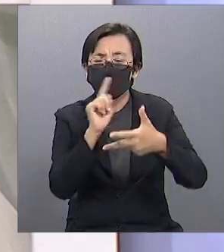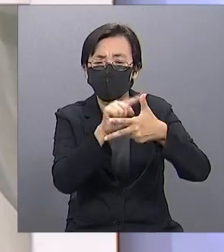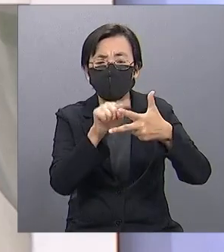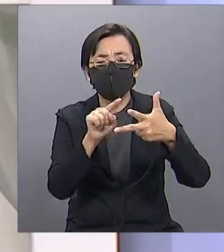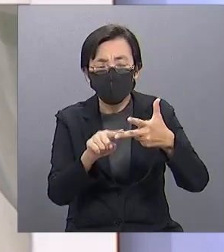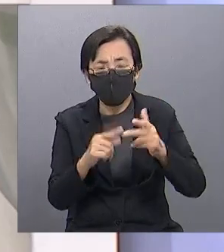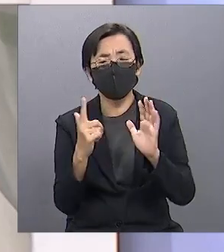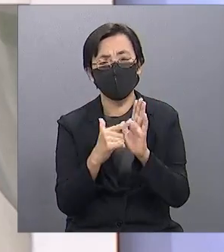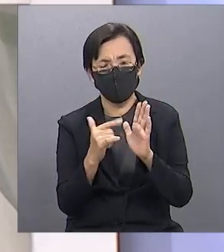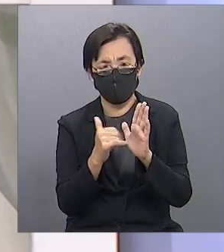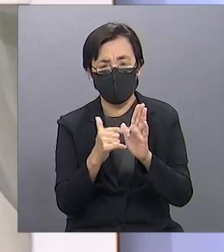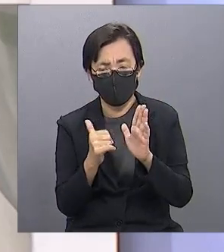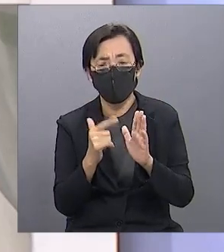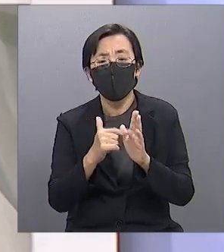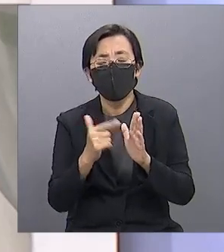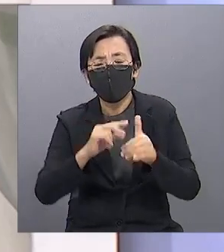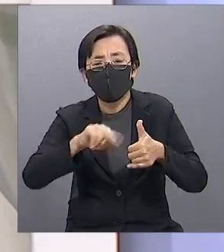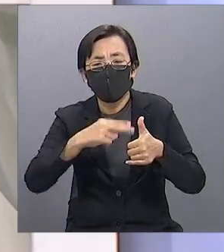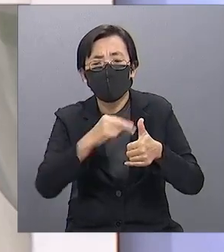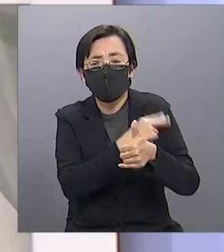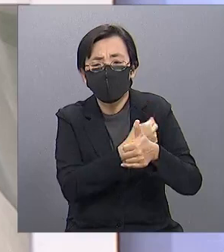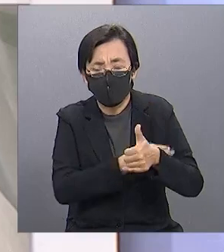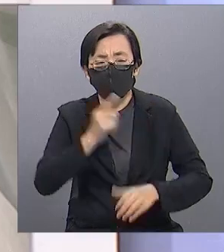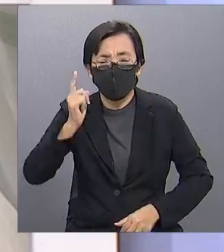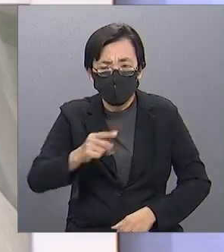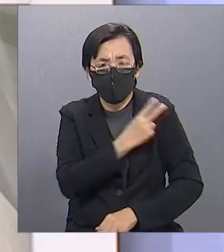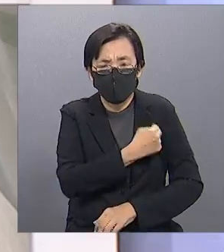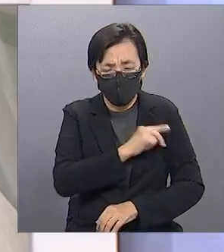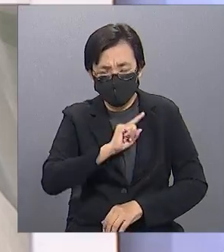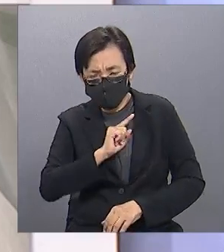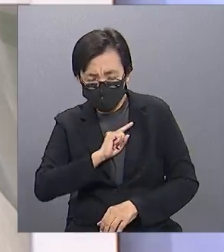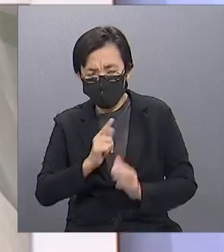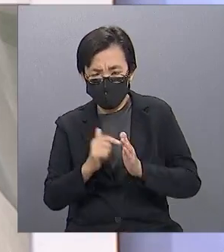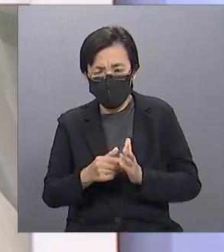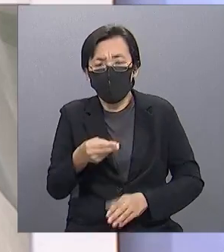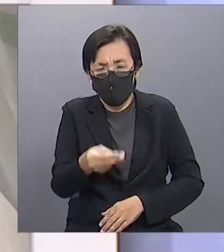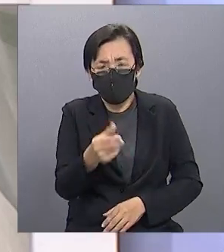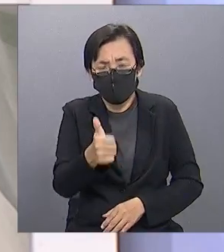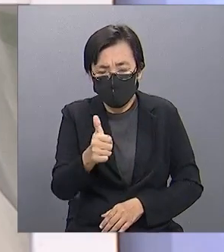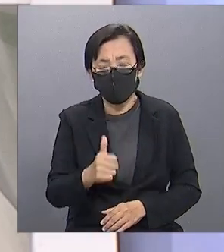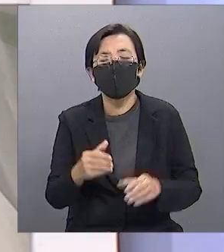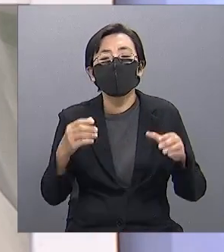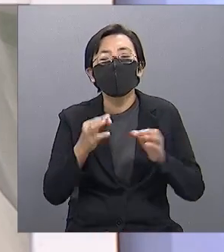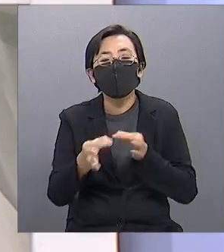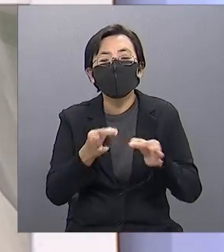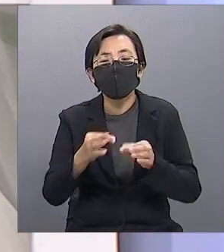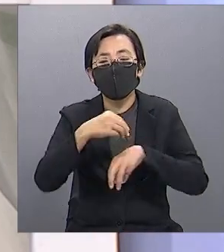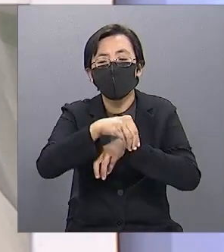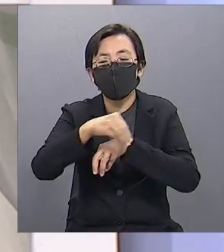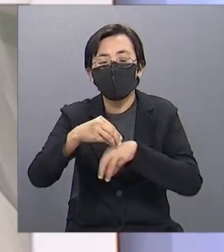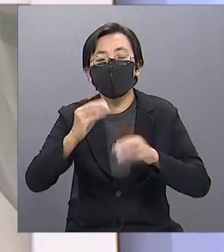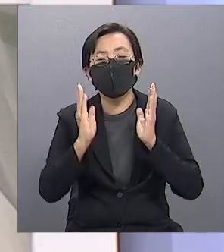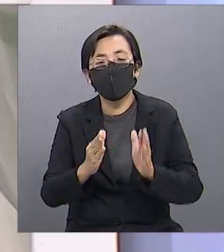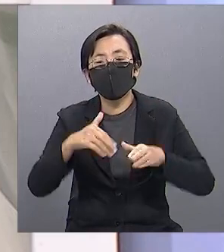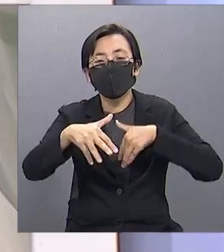ที่ใช้ในการรักษาแต่ต้องอยู่ในความดูแลของแพทย์เรื่องนี้ทั้งที่ปรึกษาเครือข่ายองค์กรผู้บริโภคภาคใต้ออกมาระบุนะครับว่าใ